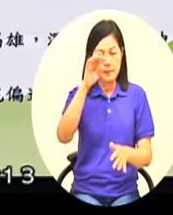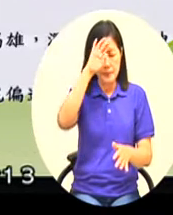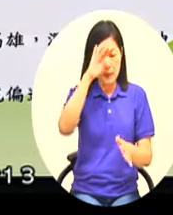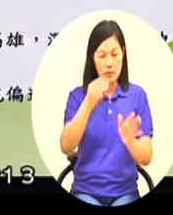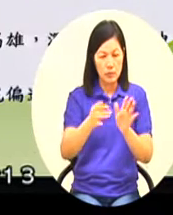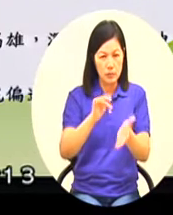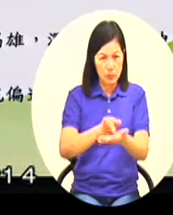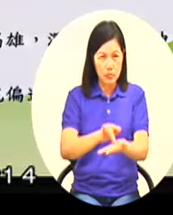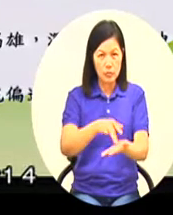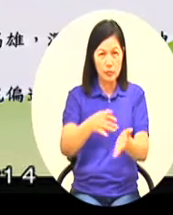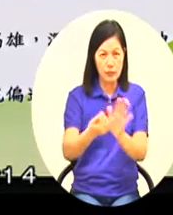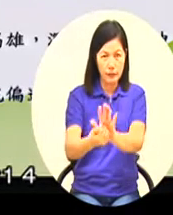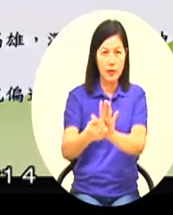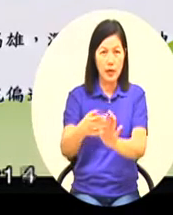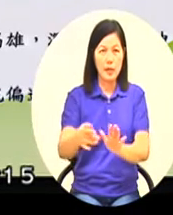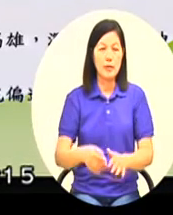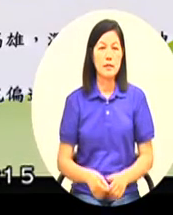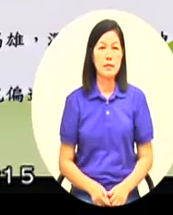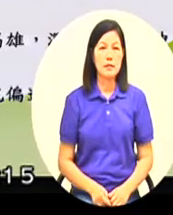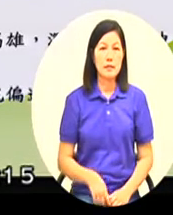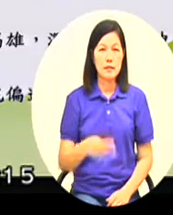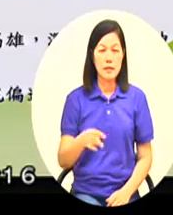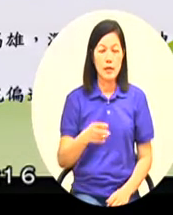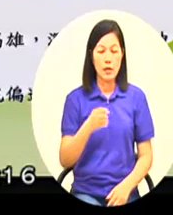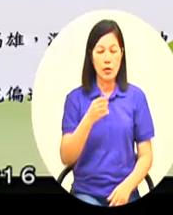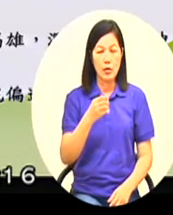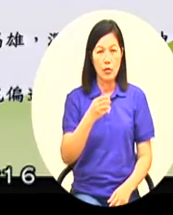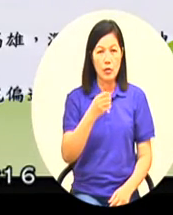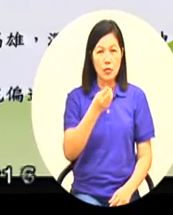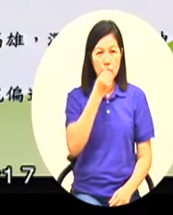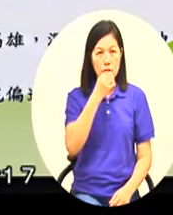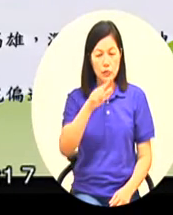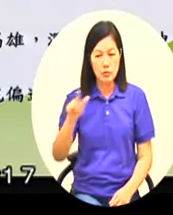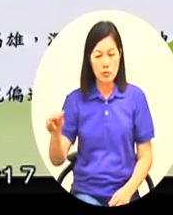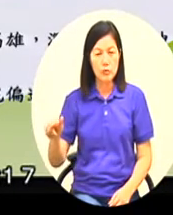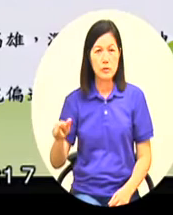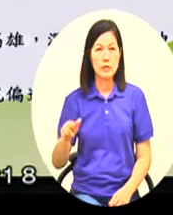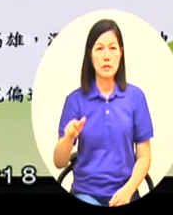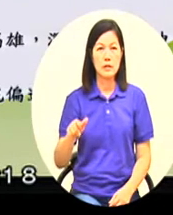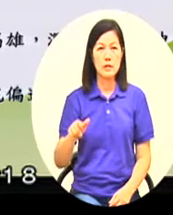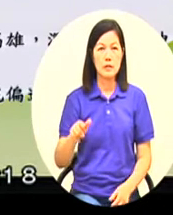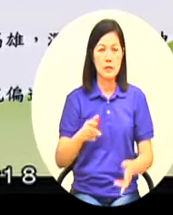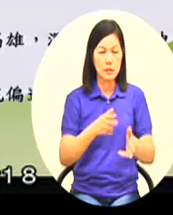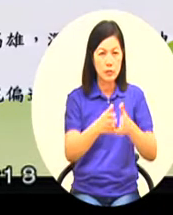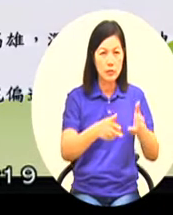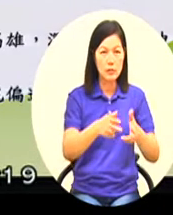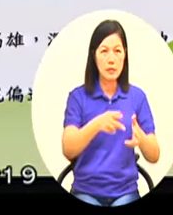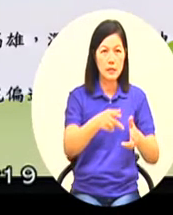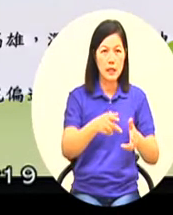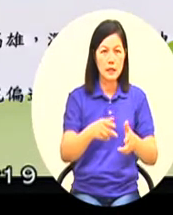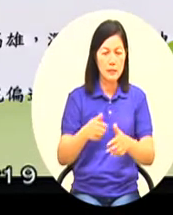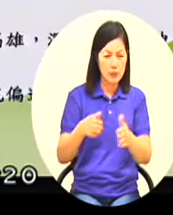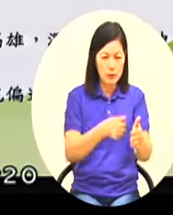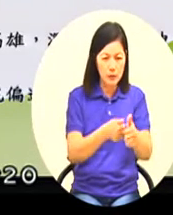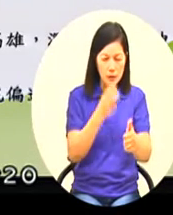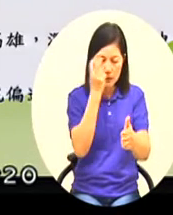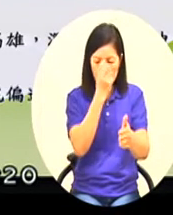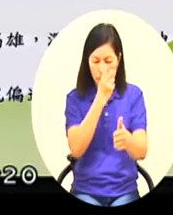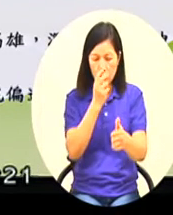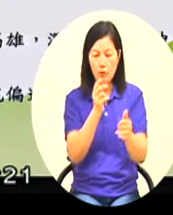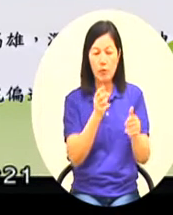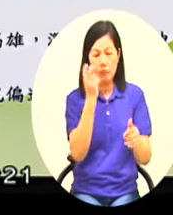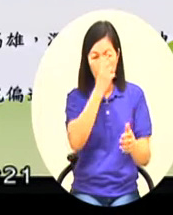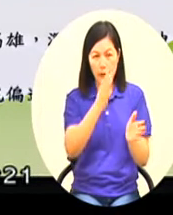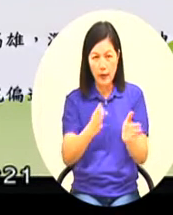病的威胁。那我要落实我们的食品业者的登录，那追向追溯追踪管理，那食